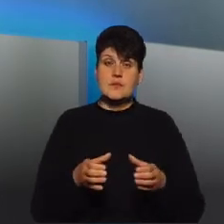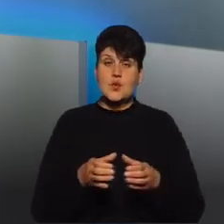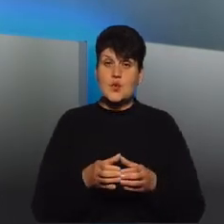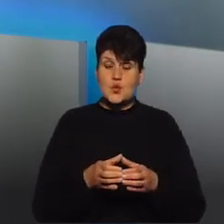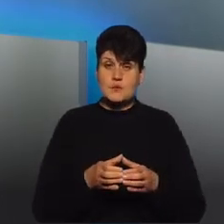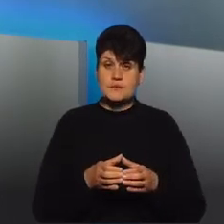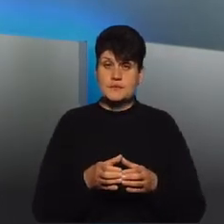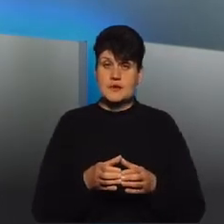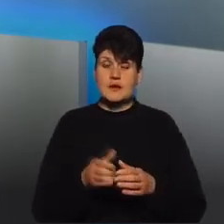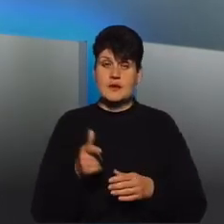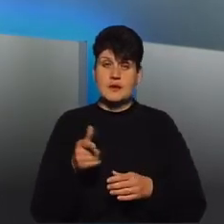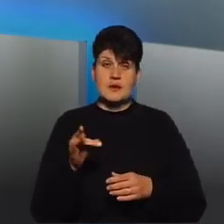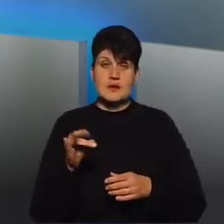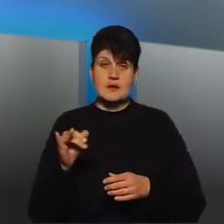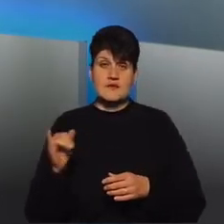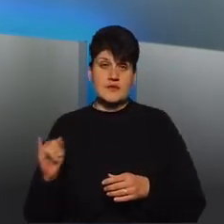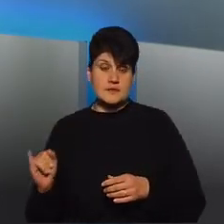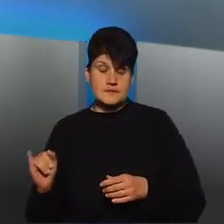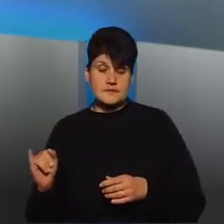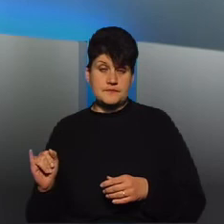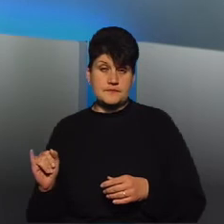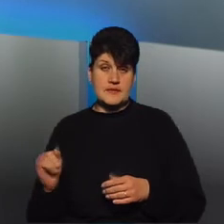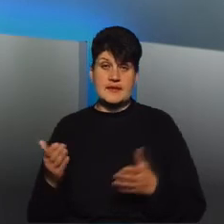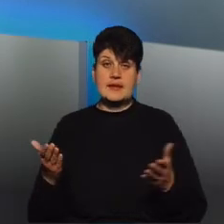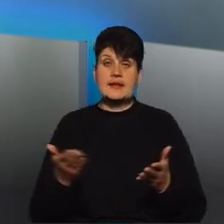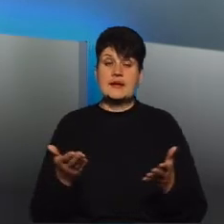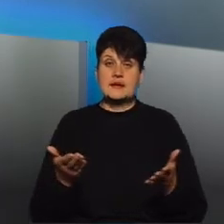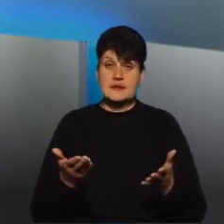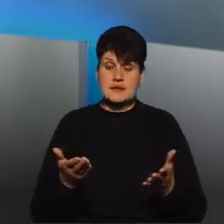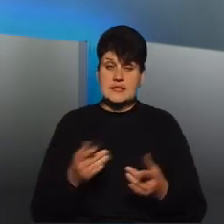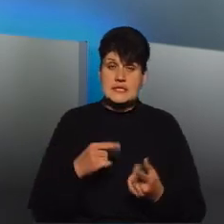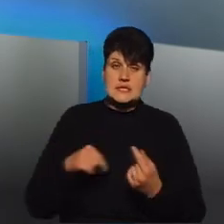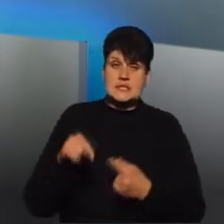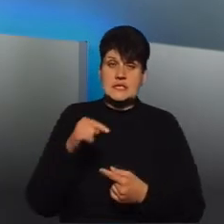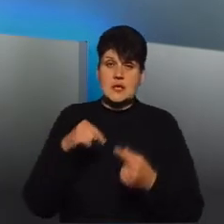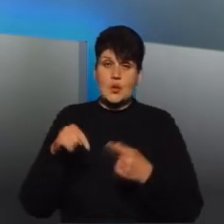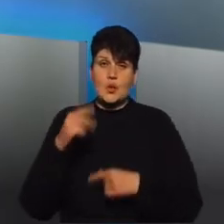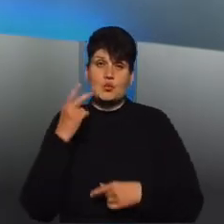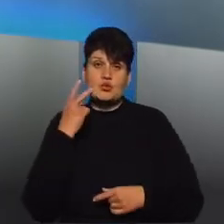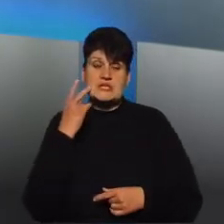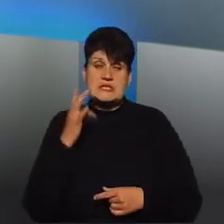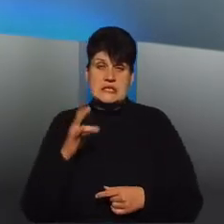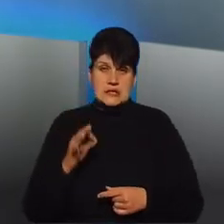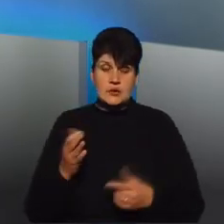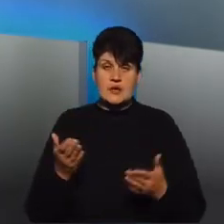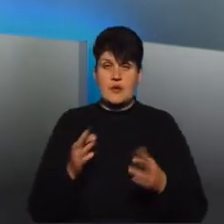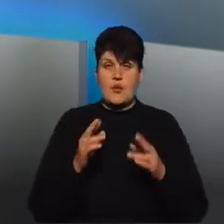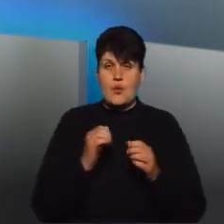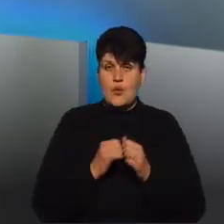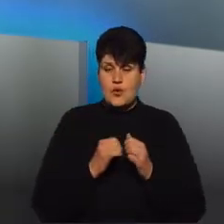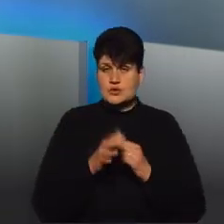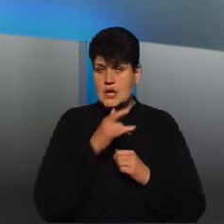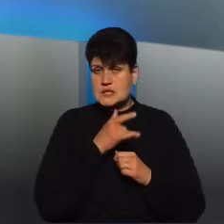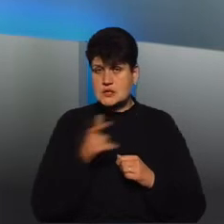гострих респіраторних вірусних інфекцій, які циркулюють постійно, які кожного сезону нас турбують,